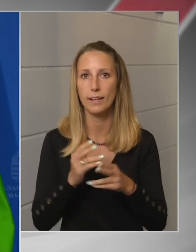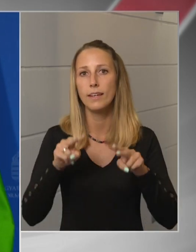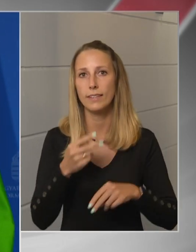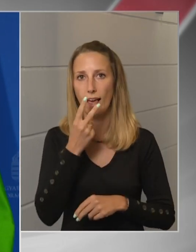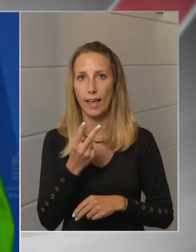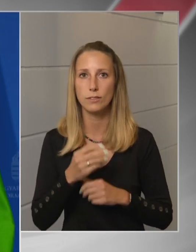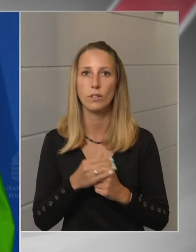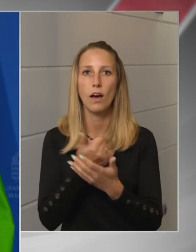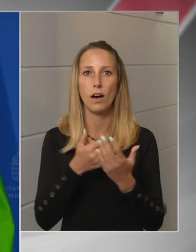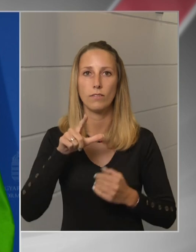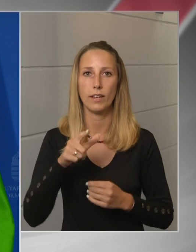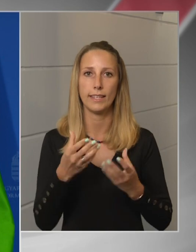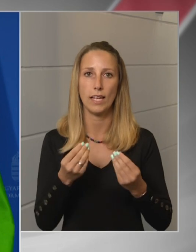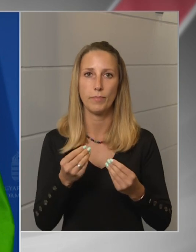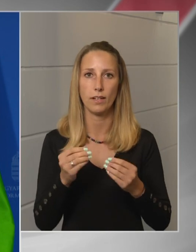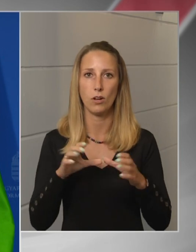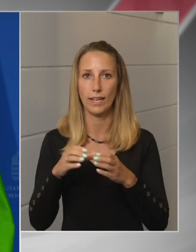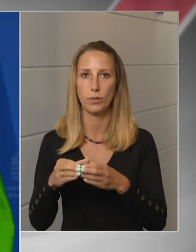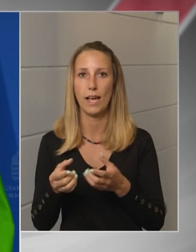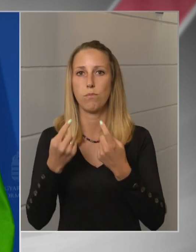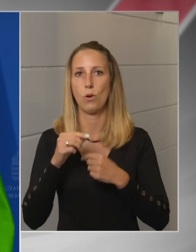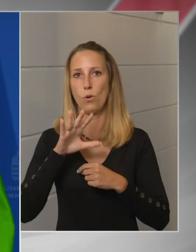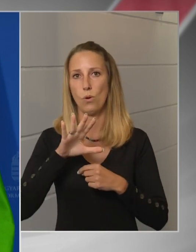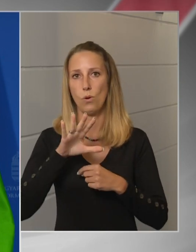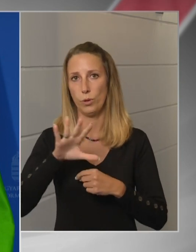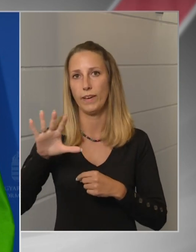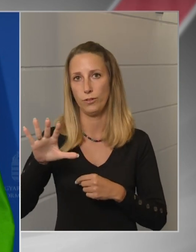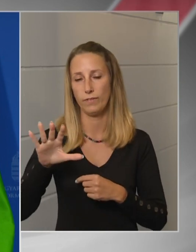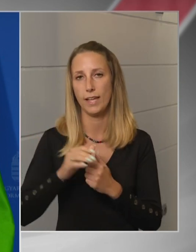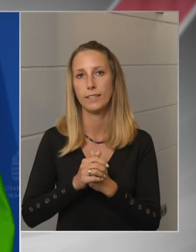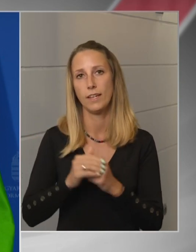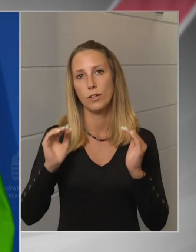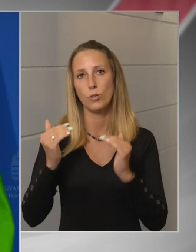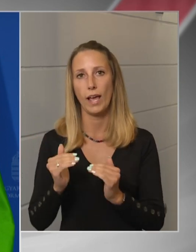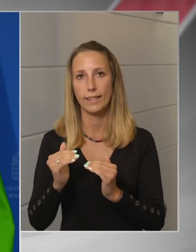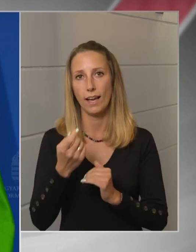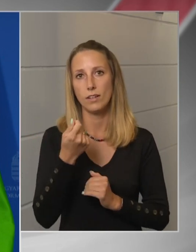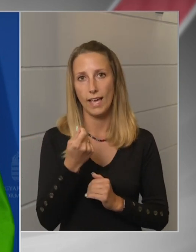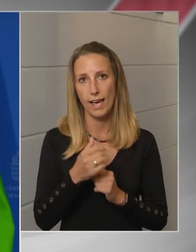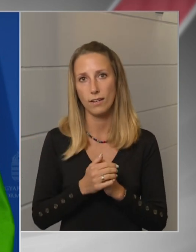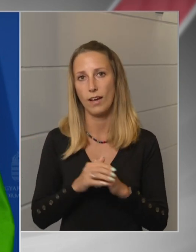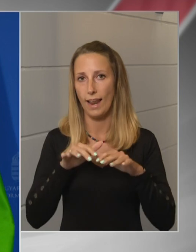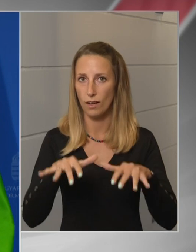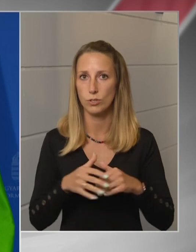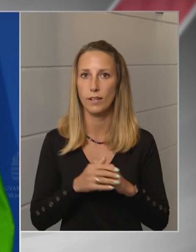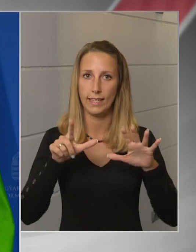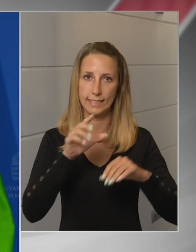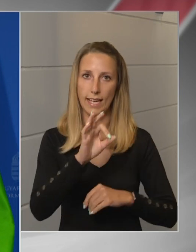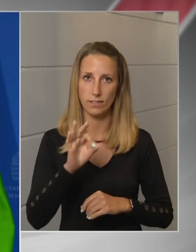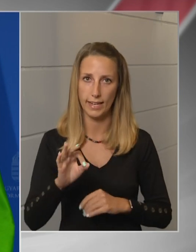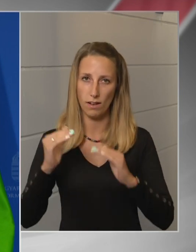látszik, hiszen 62 termék kategóriából 55-ben csökkentek. Az árak átlagosan 7